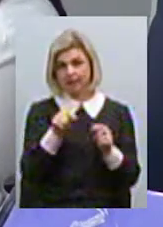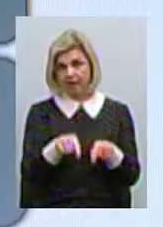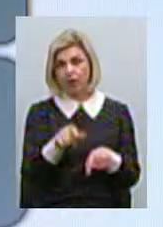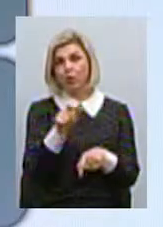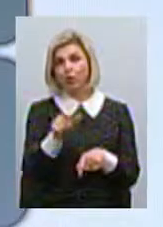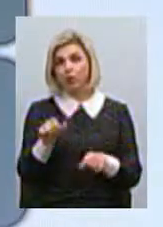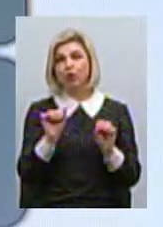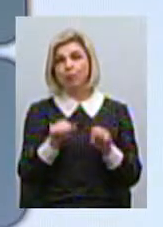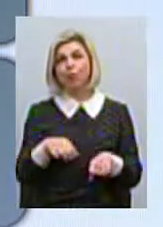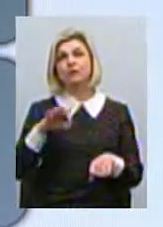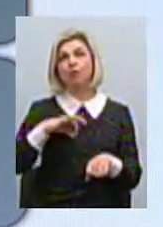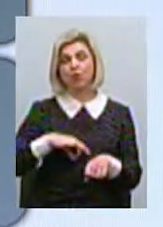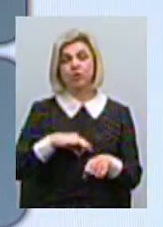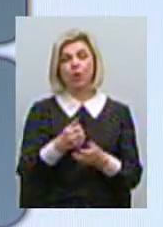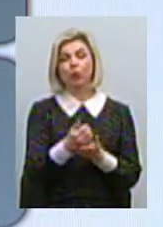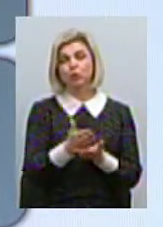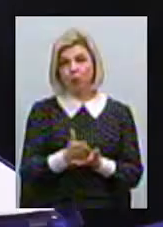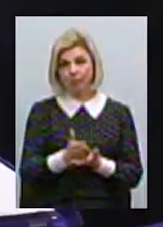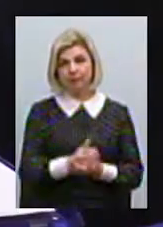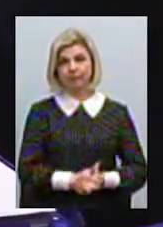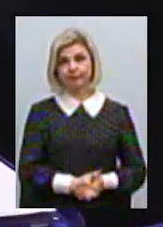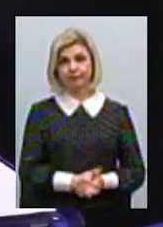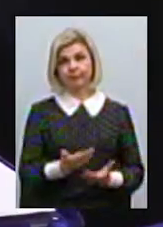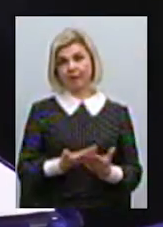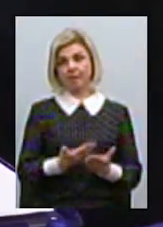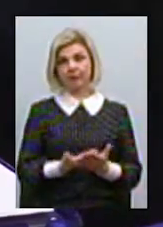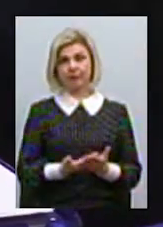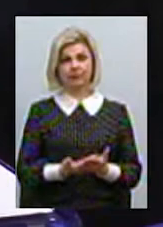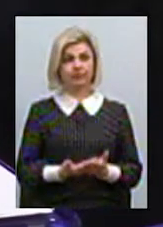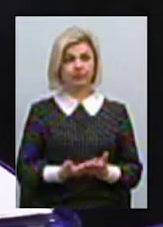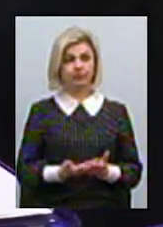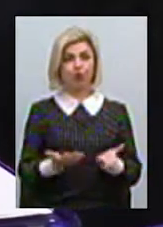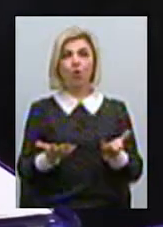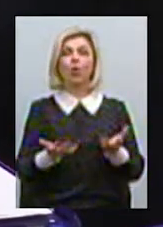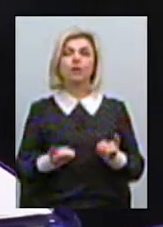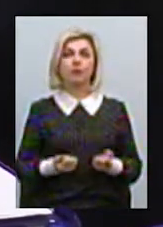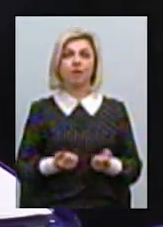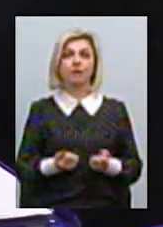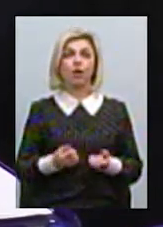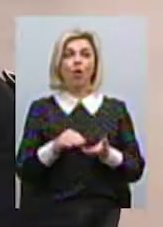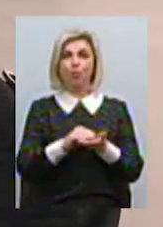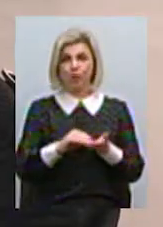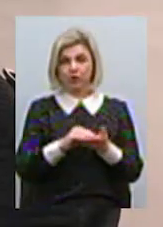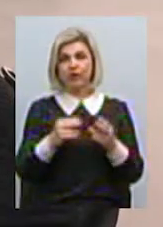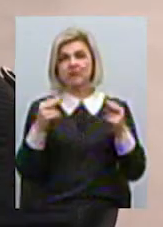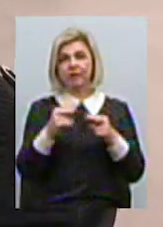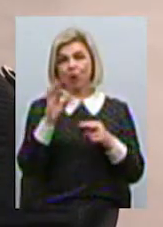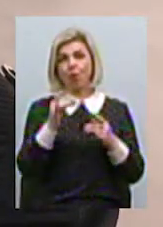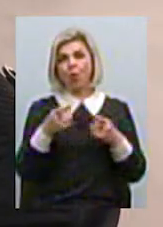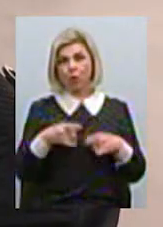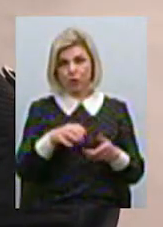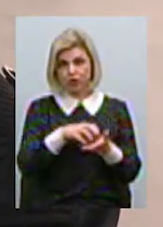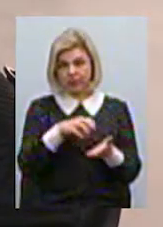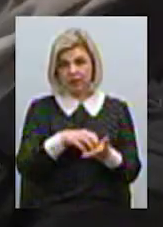громадяни можуть скористатись послугами, наприклад, з отримання повторного свідоцтва про народження,